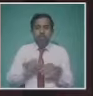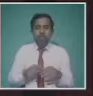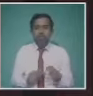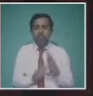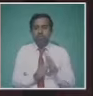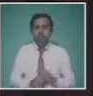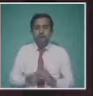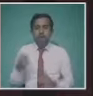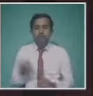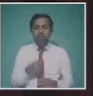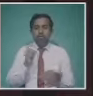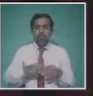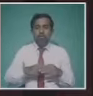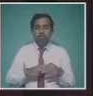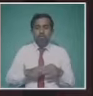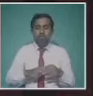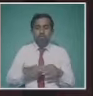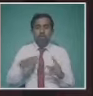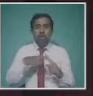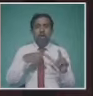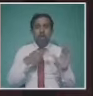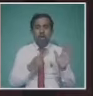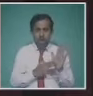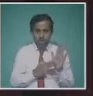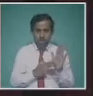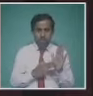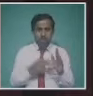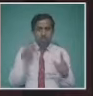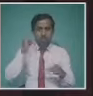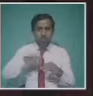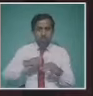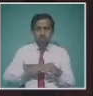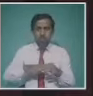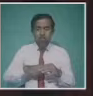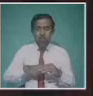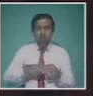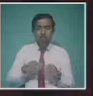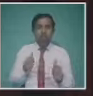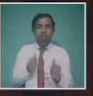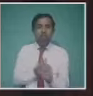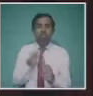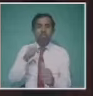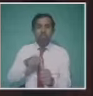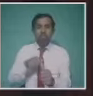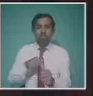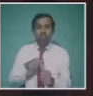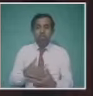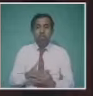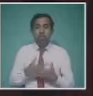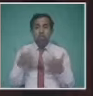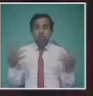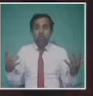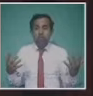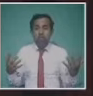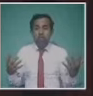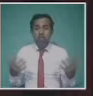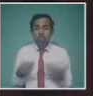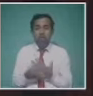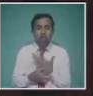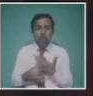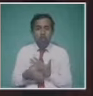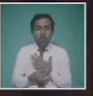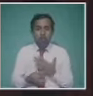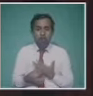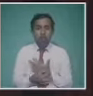කරමින් අලුත් ප්‍රශ්න කඳගාඩු සිදුවීමක් කියපෙරේද වාර්තා වෙනවා දැන් මේ සිදුවීම තුළ පිටිපස්සේ මොකද්ද මහා දවන්ත විදියට මත්ද්‍රව්‍ය මත්පැන්